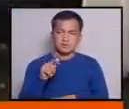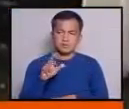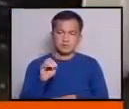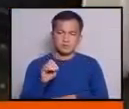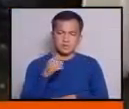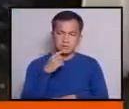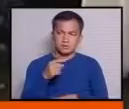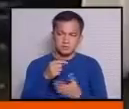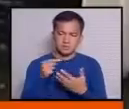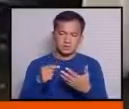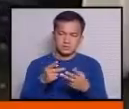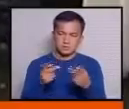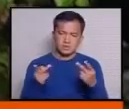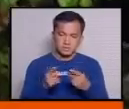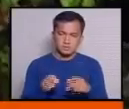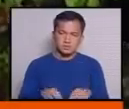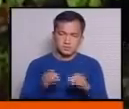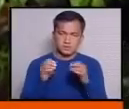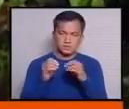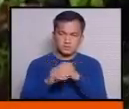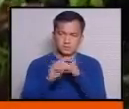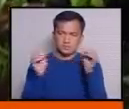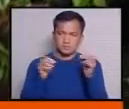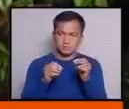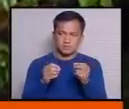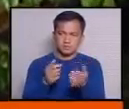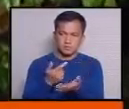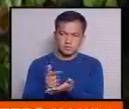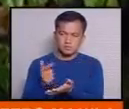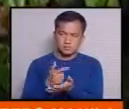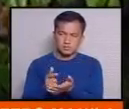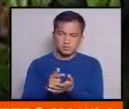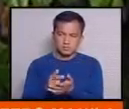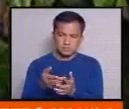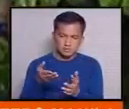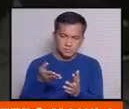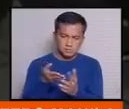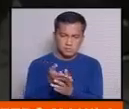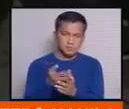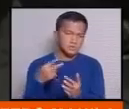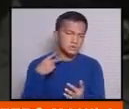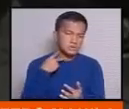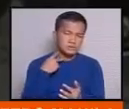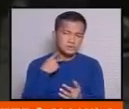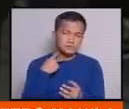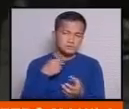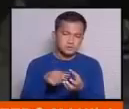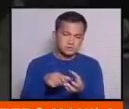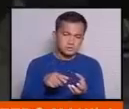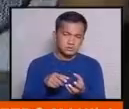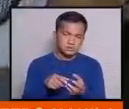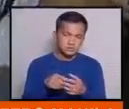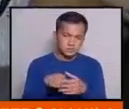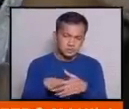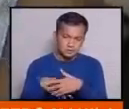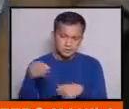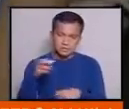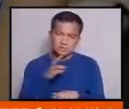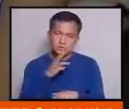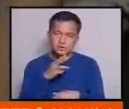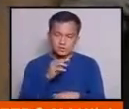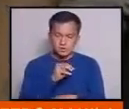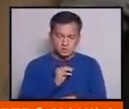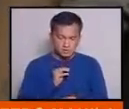Sa ilang mga lugar na binaha, kapansin-pansin ang mga basurang nakasiksik sa mga daluyan ng tubig. Sabi naman ng MMDA, regular nila